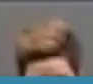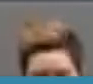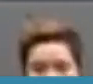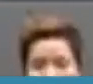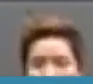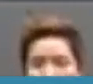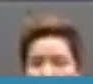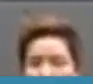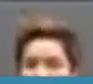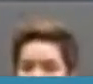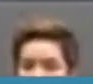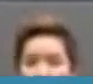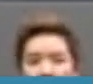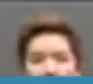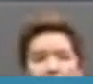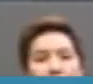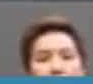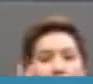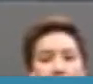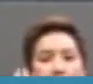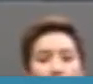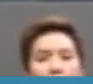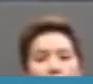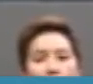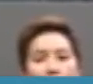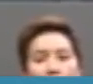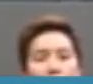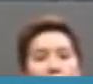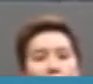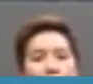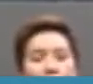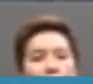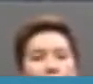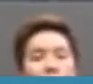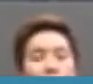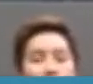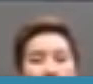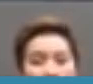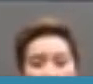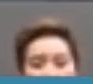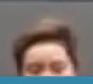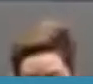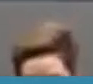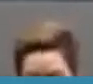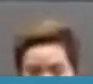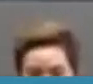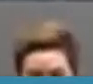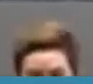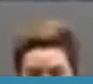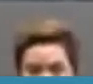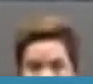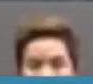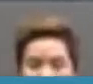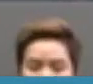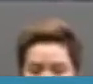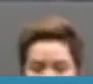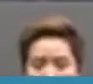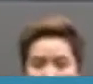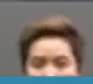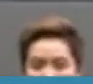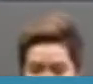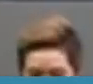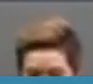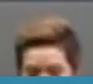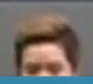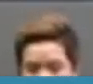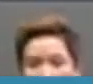ทางคู่เส้นทางขอนแก่นหนองคายที่จะเชื่อมต่อไปยังนครหลวงเวียงจันทน์สาธารณรัฐประชาธิปไตยประชาชนลาวและ